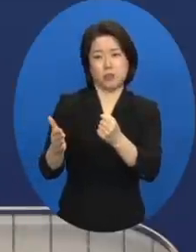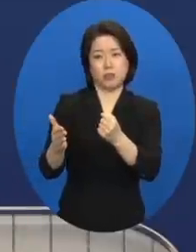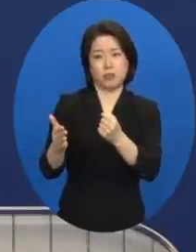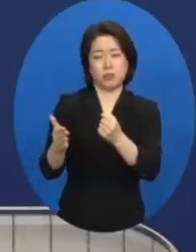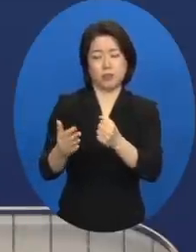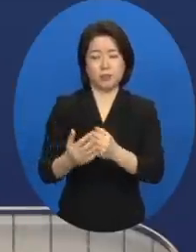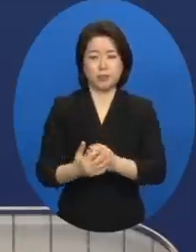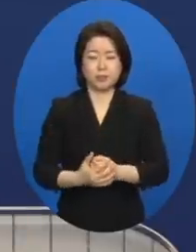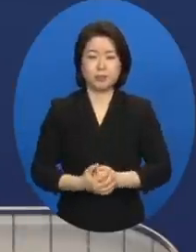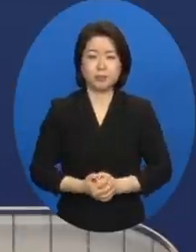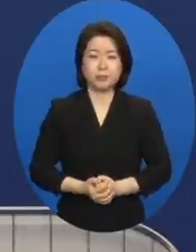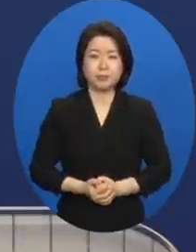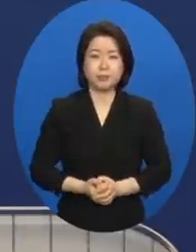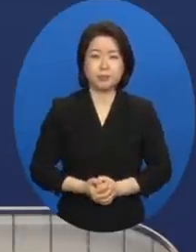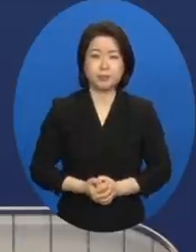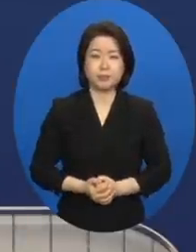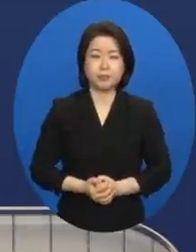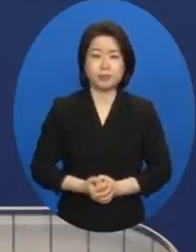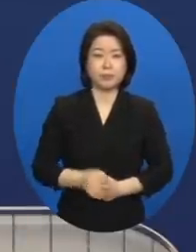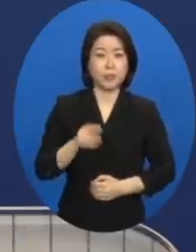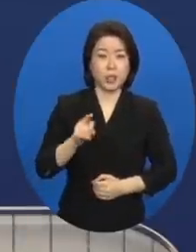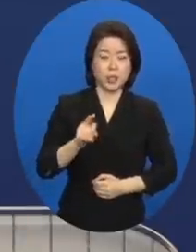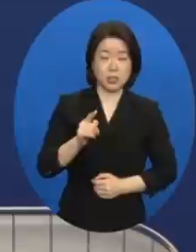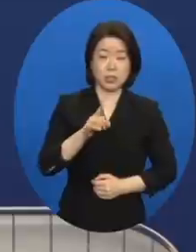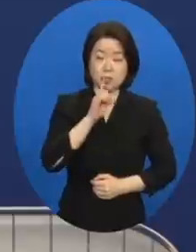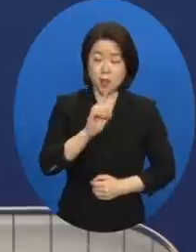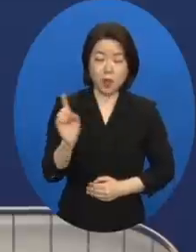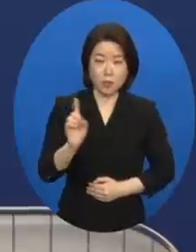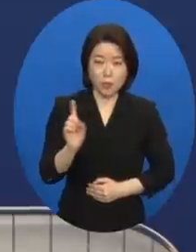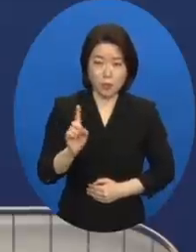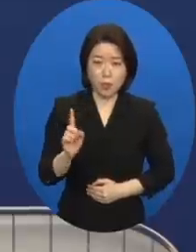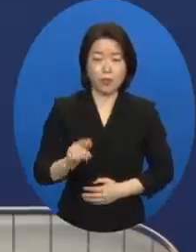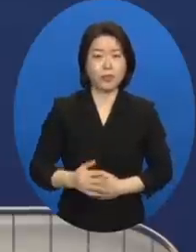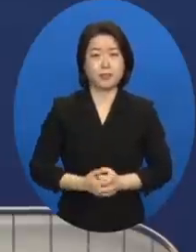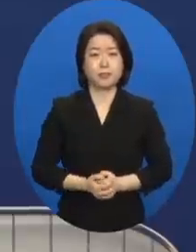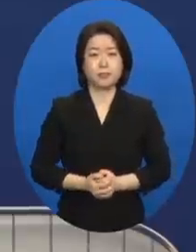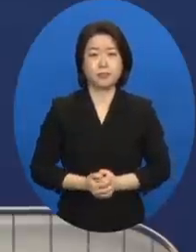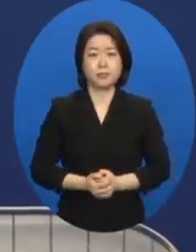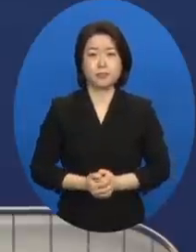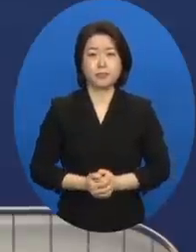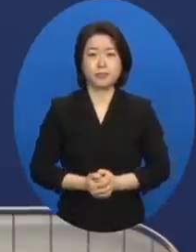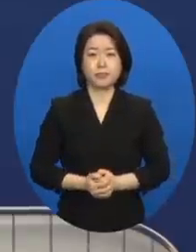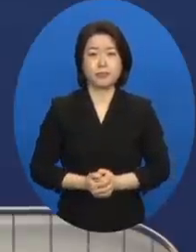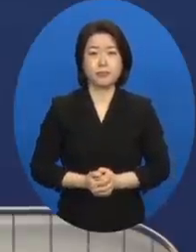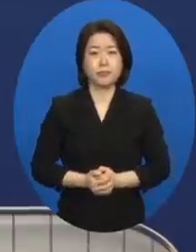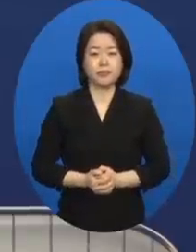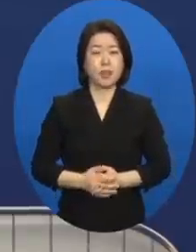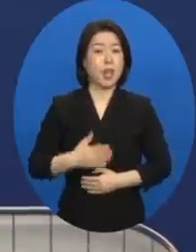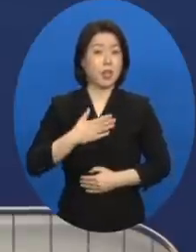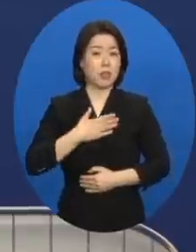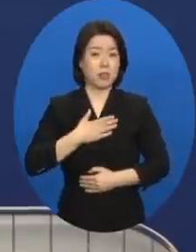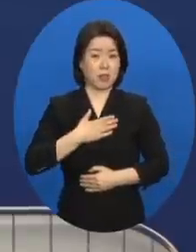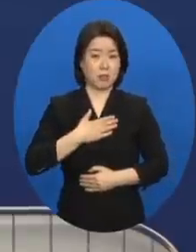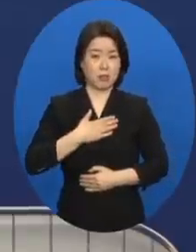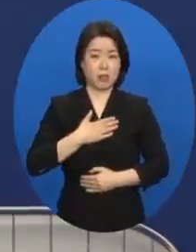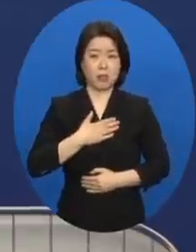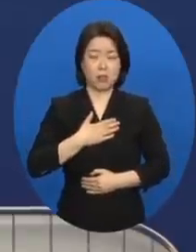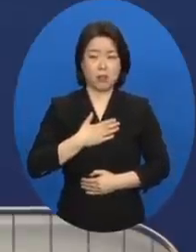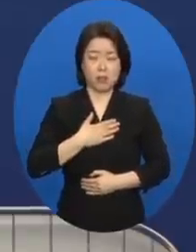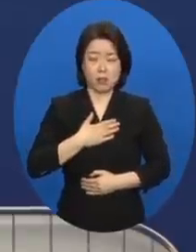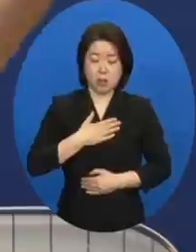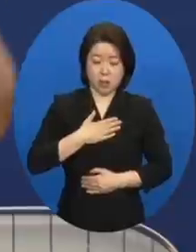이 얘기는 뭐냐면 나한테